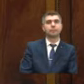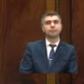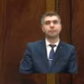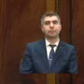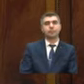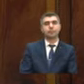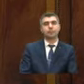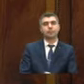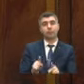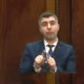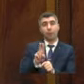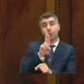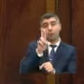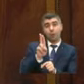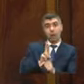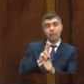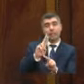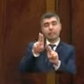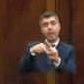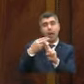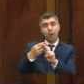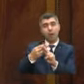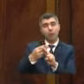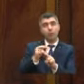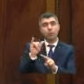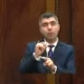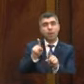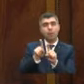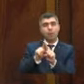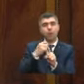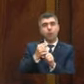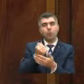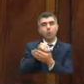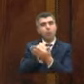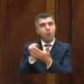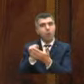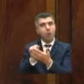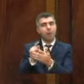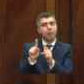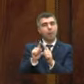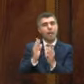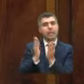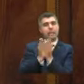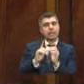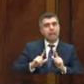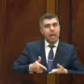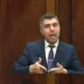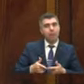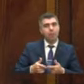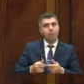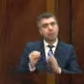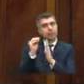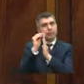لأن أعطيته سؤال جاوبت على السؤال، انتقدوا لي أقول هذه الأولوية قلتها خصنا نزولها، ماشي التعليم نديروا فيه بلاصتها كذا.